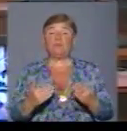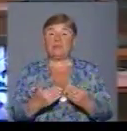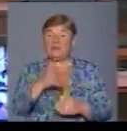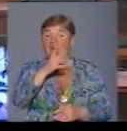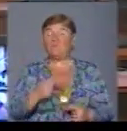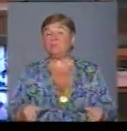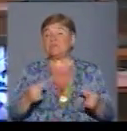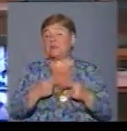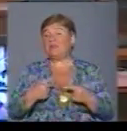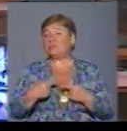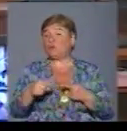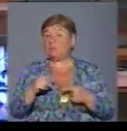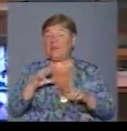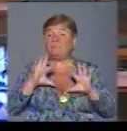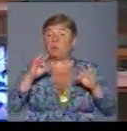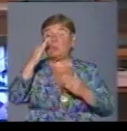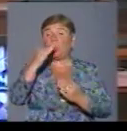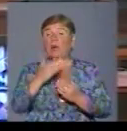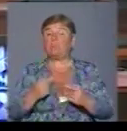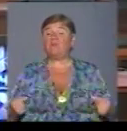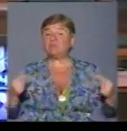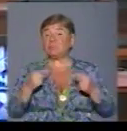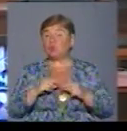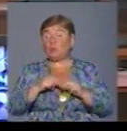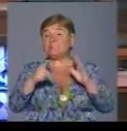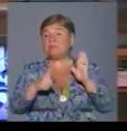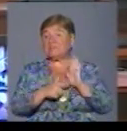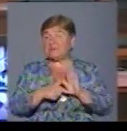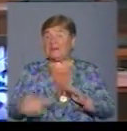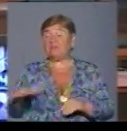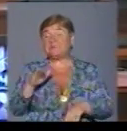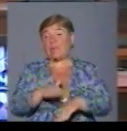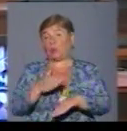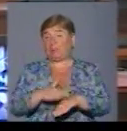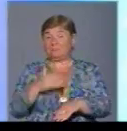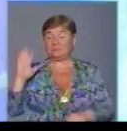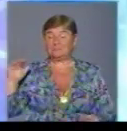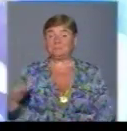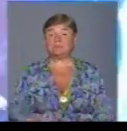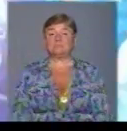час. Наступний випуск інформаційної програми «Вчасно». Дивіться о 17-й годині. На все добре.